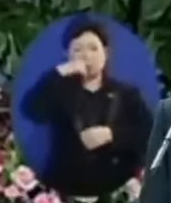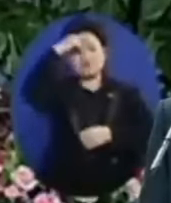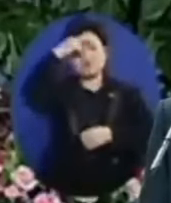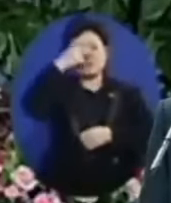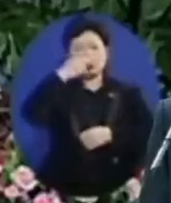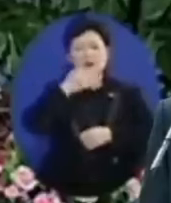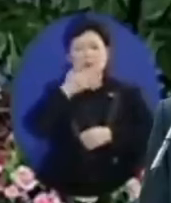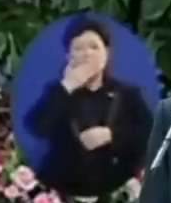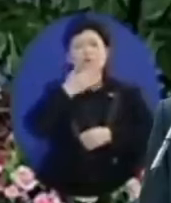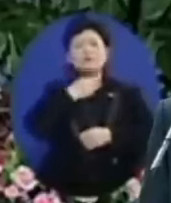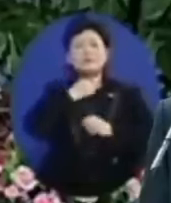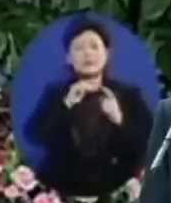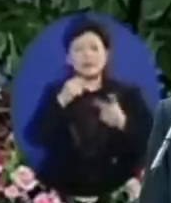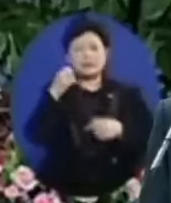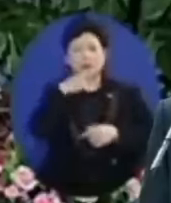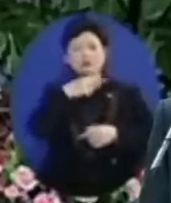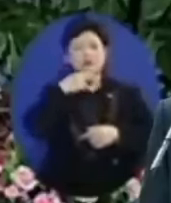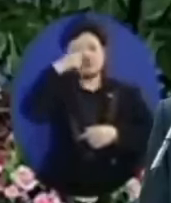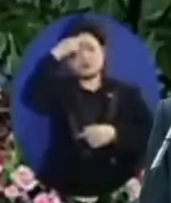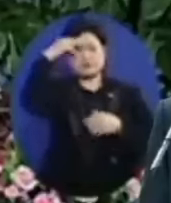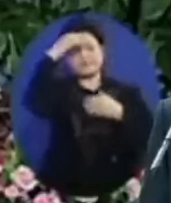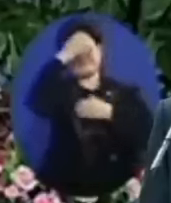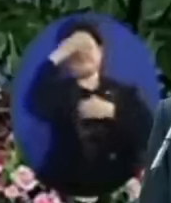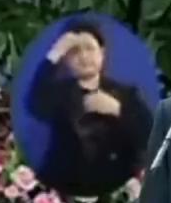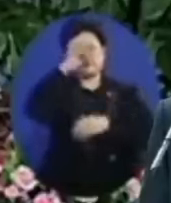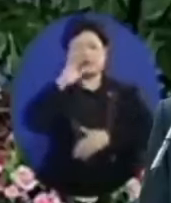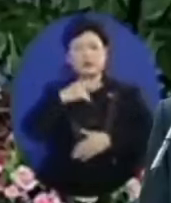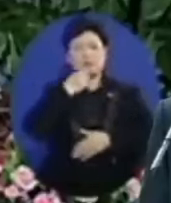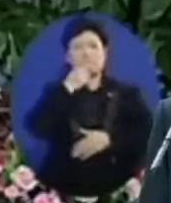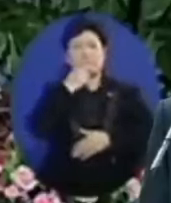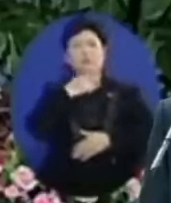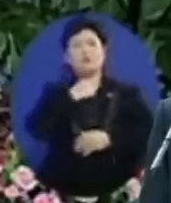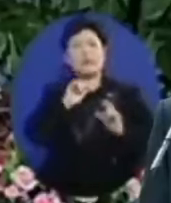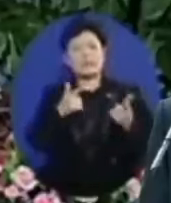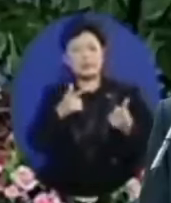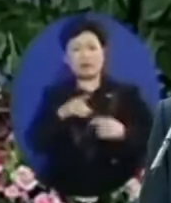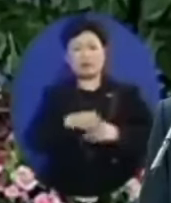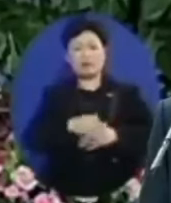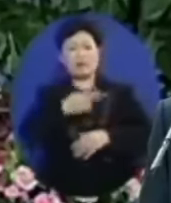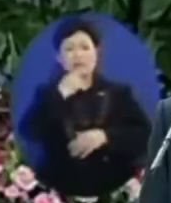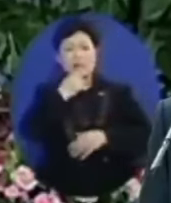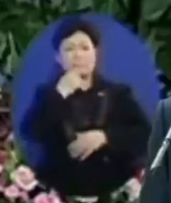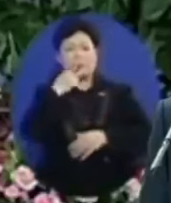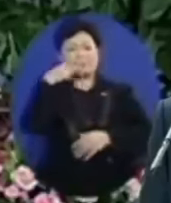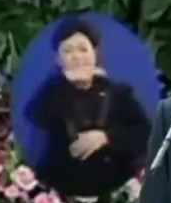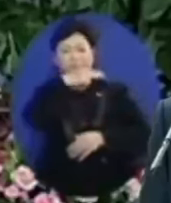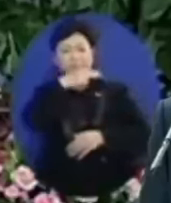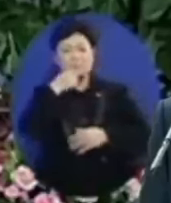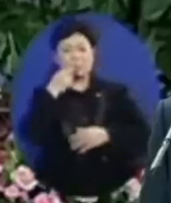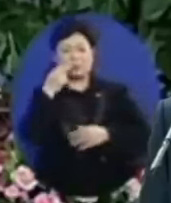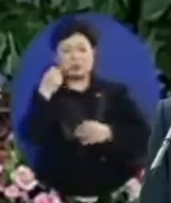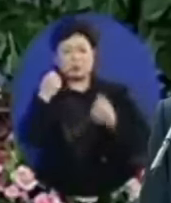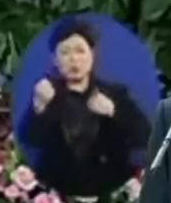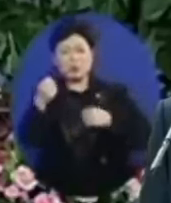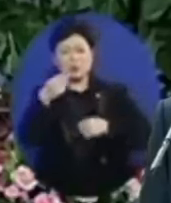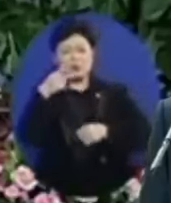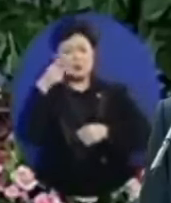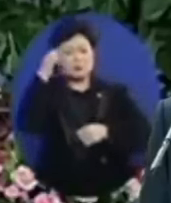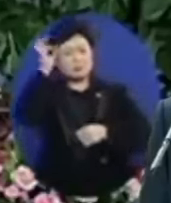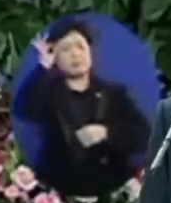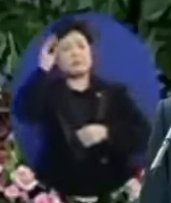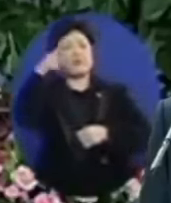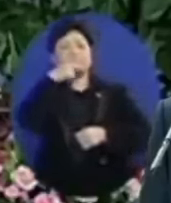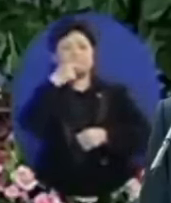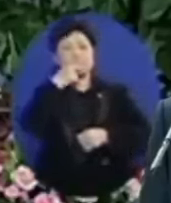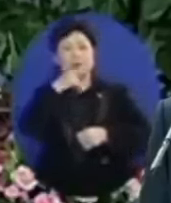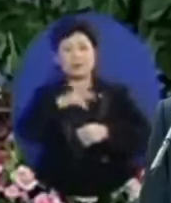않고 싶은데 자꾸 술 먹을 수밖에 없습니다. 담배를 안 피우려고 담배대를 끊겼는데도 불구하고 또 담배 피웁니다.